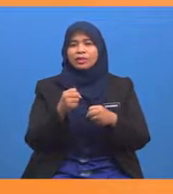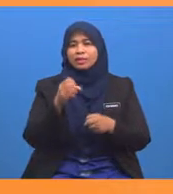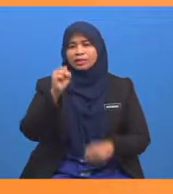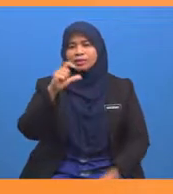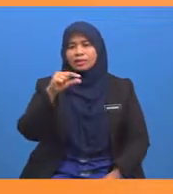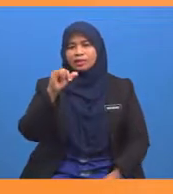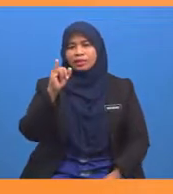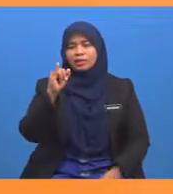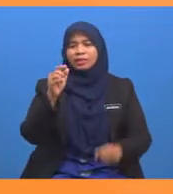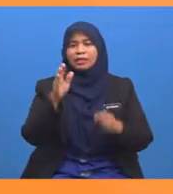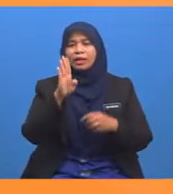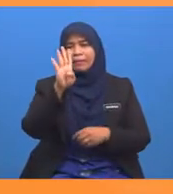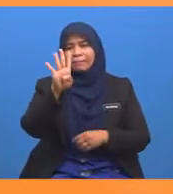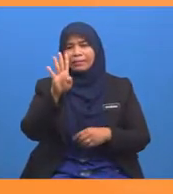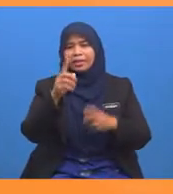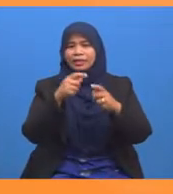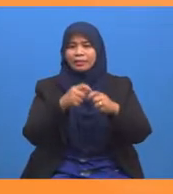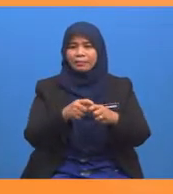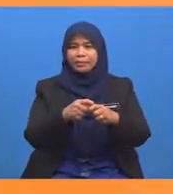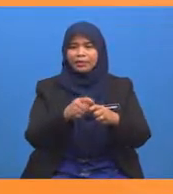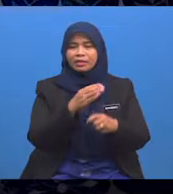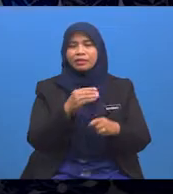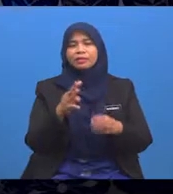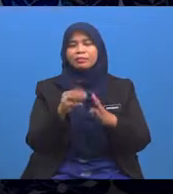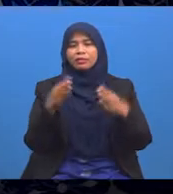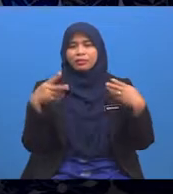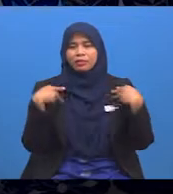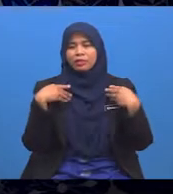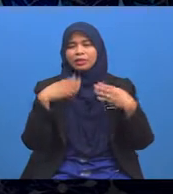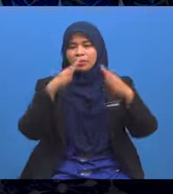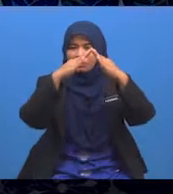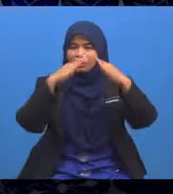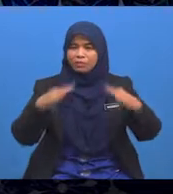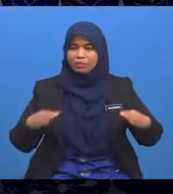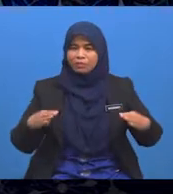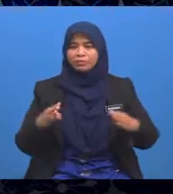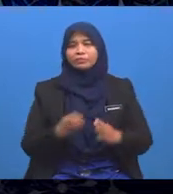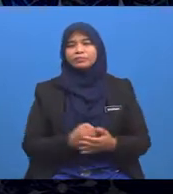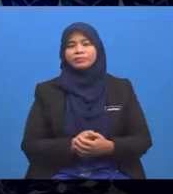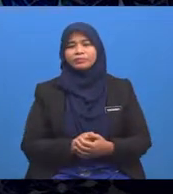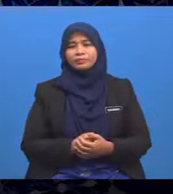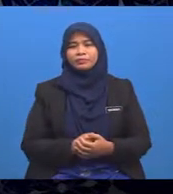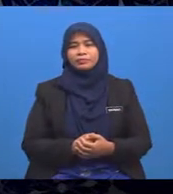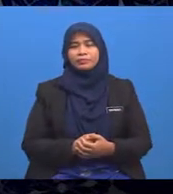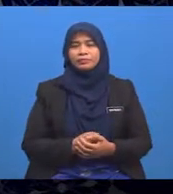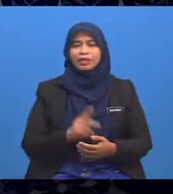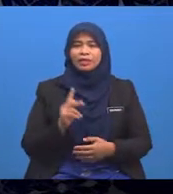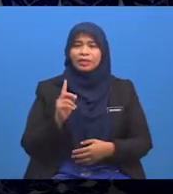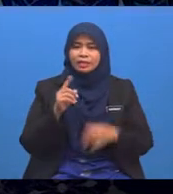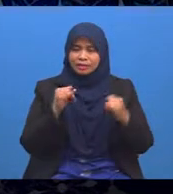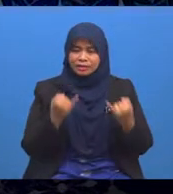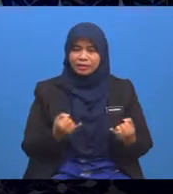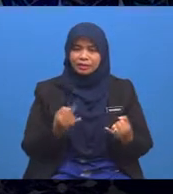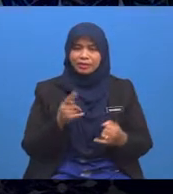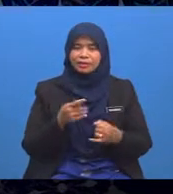dan mempunyai bumbung 3 tangkup. Tahniah, kamu memang hebat. Kini kita